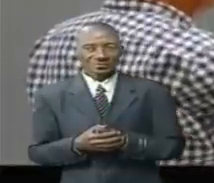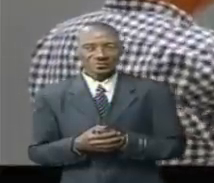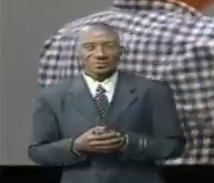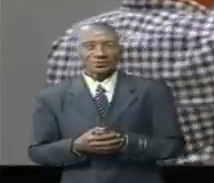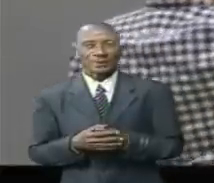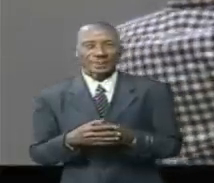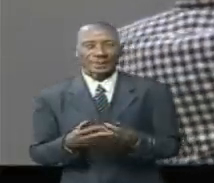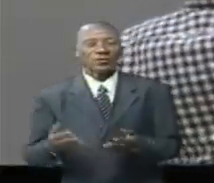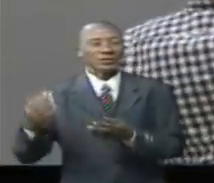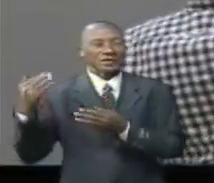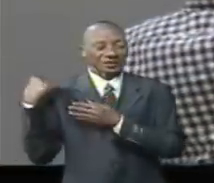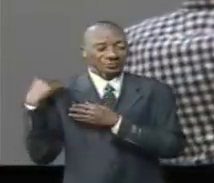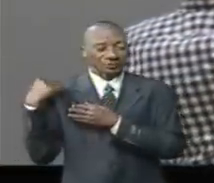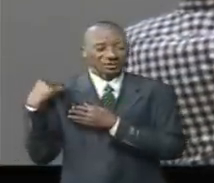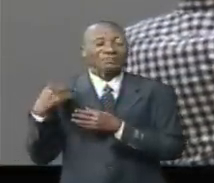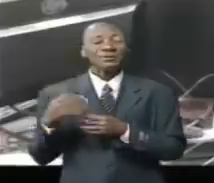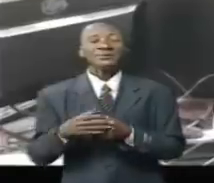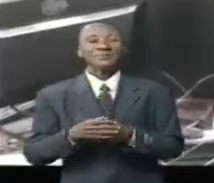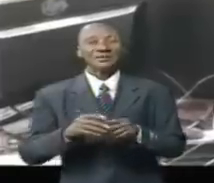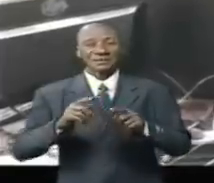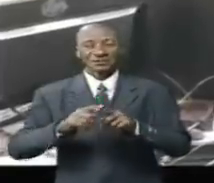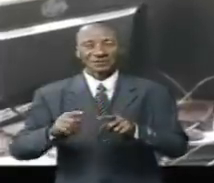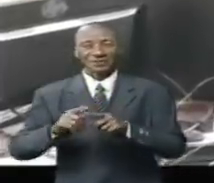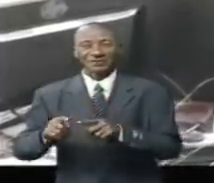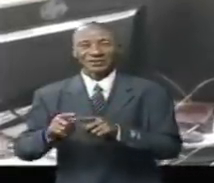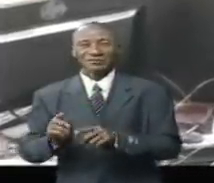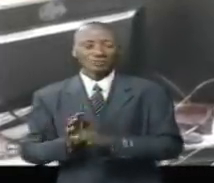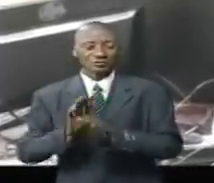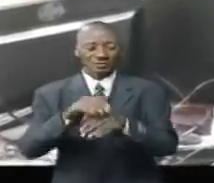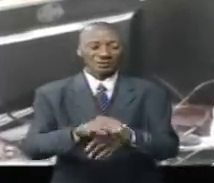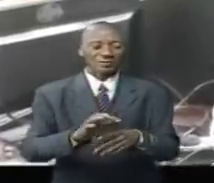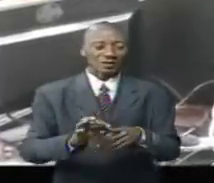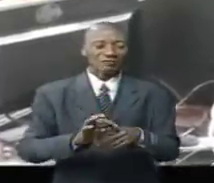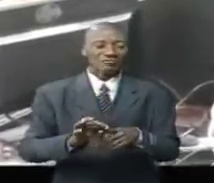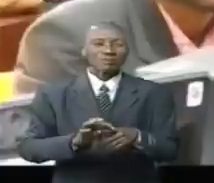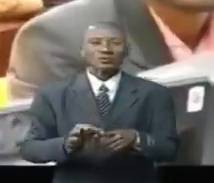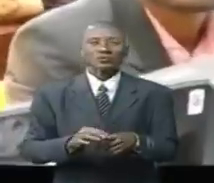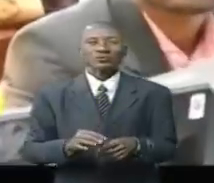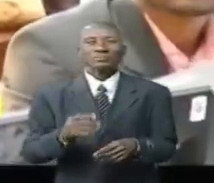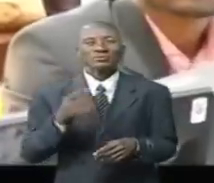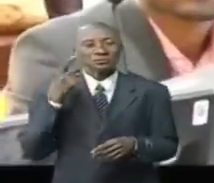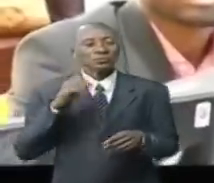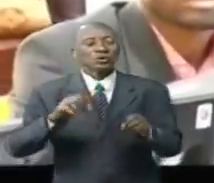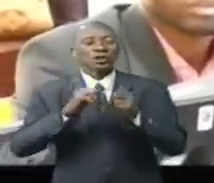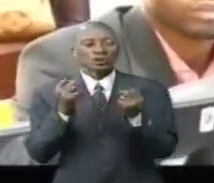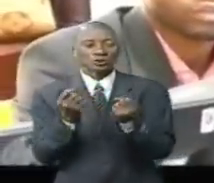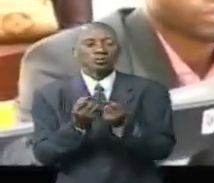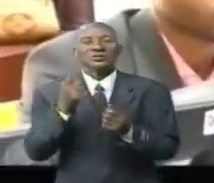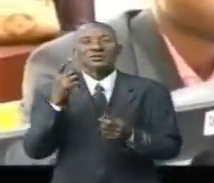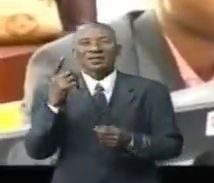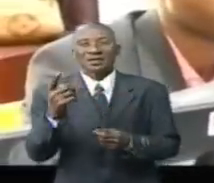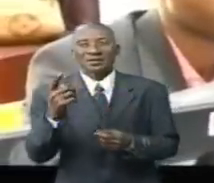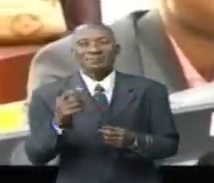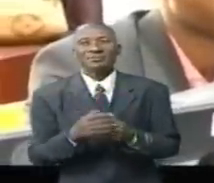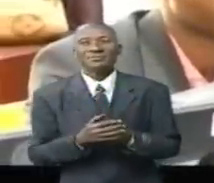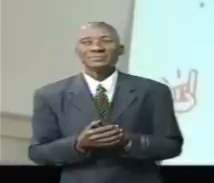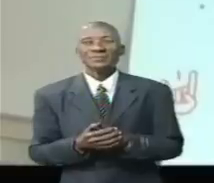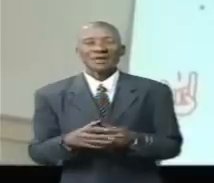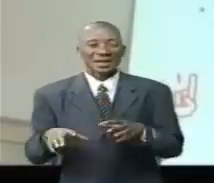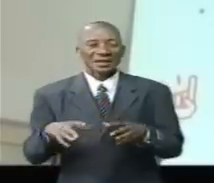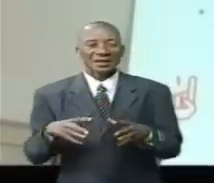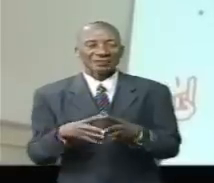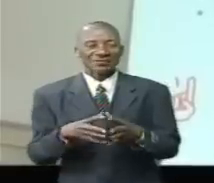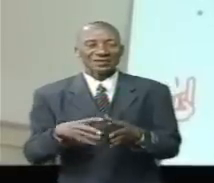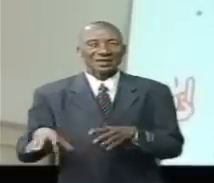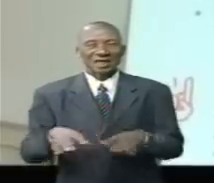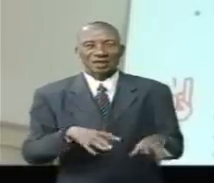cadres financiers de l'OVD ont dû suivre cette formation de la société Tomate grâce à l'action managériale du